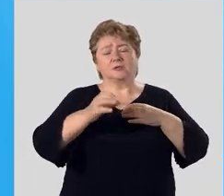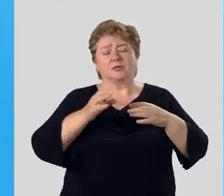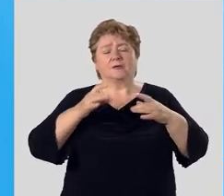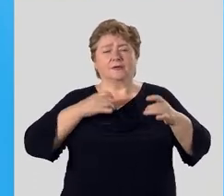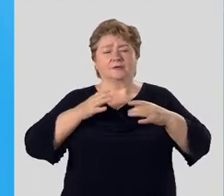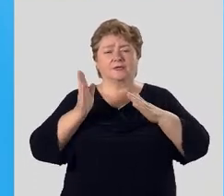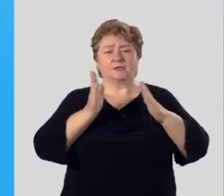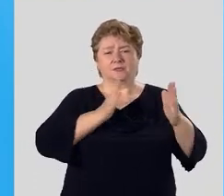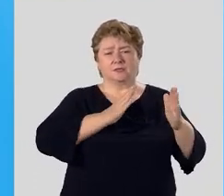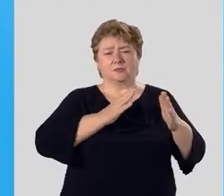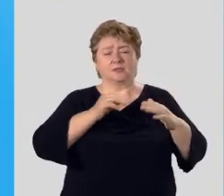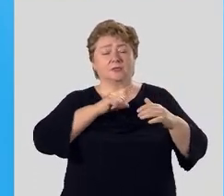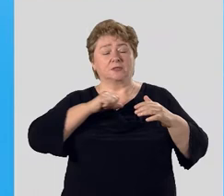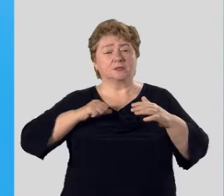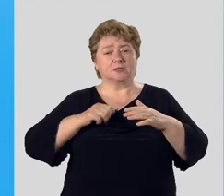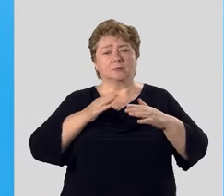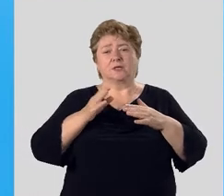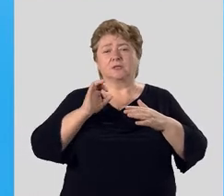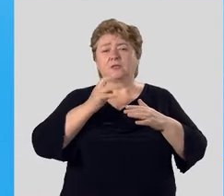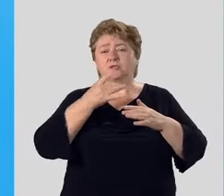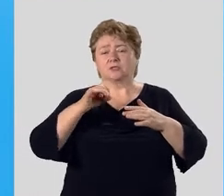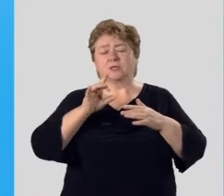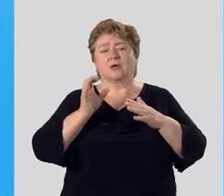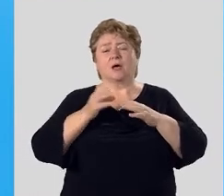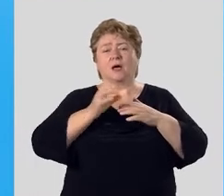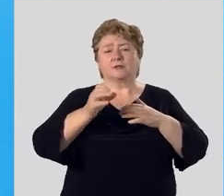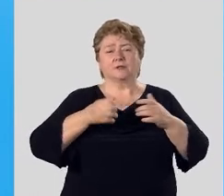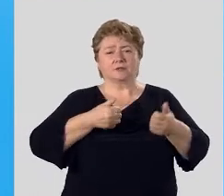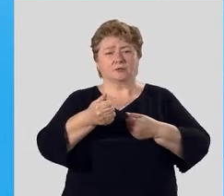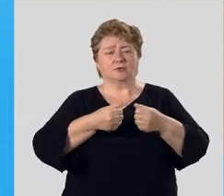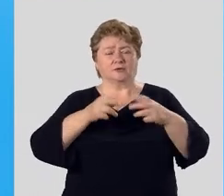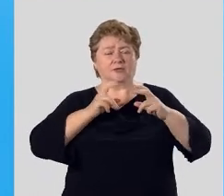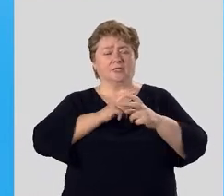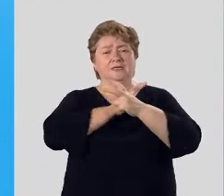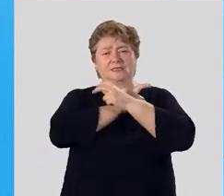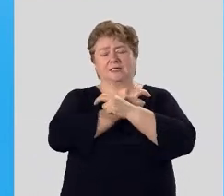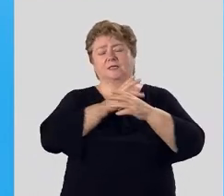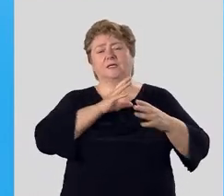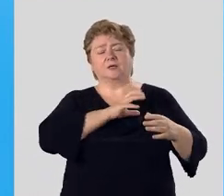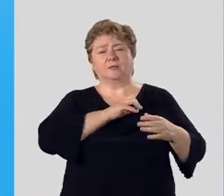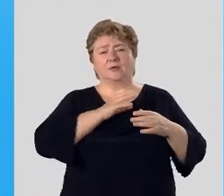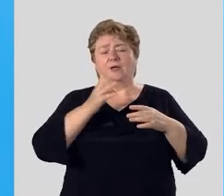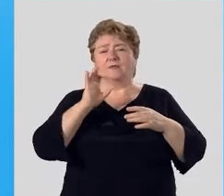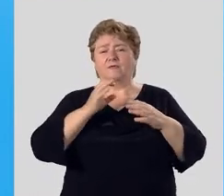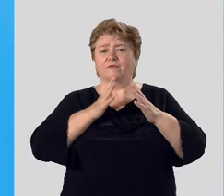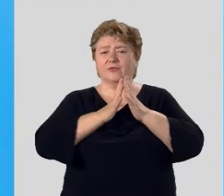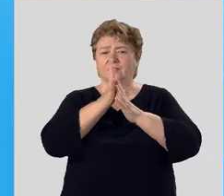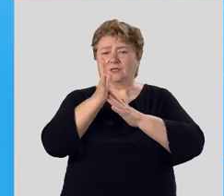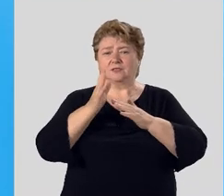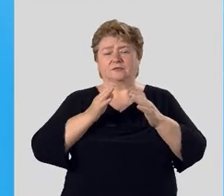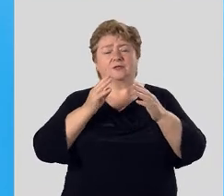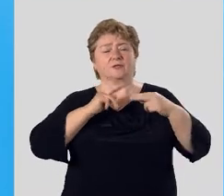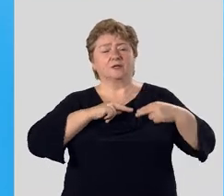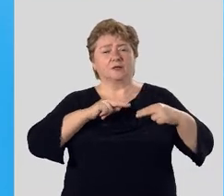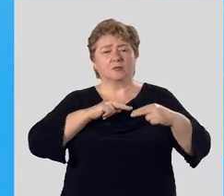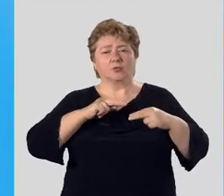нервной системы. Соматический отдел стал регулировать работу скелетных мышц, а вегетативный –